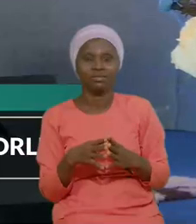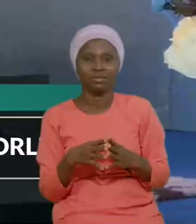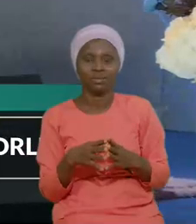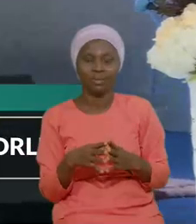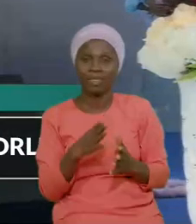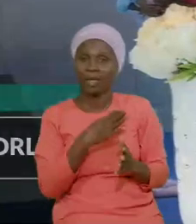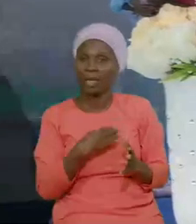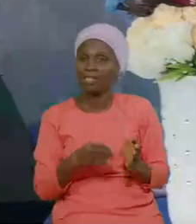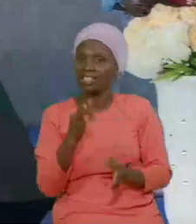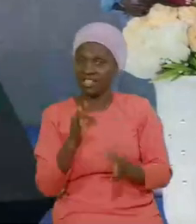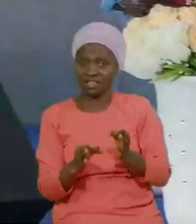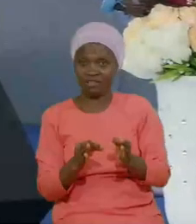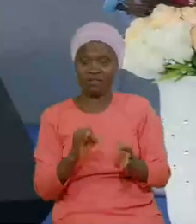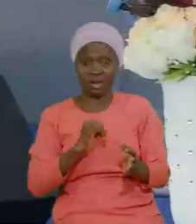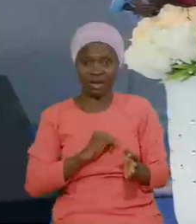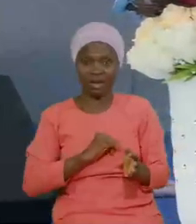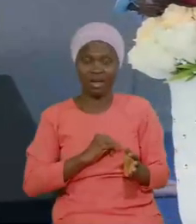Le changement commence avec moi.